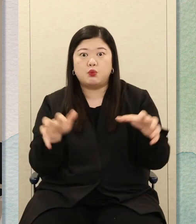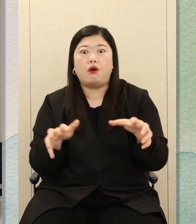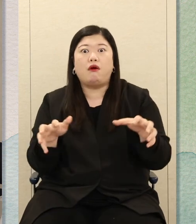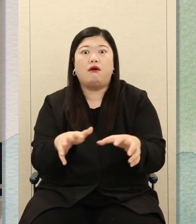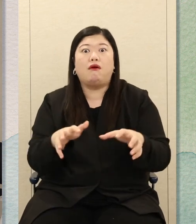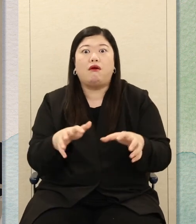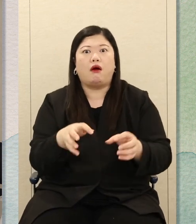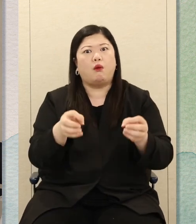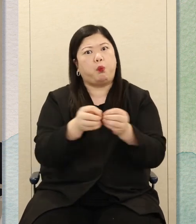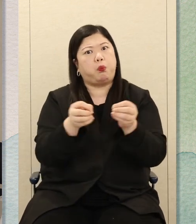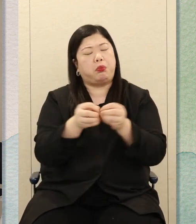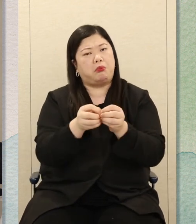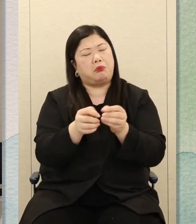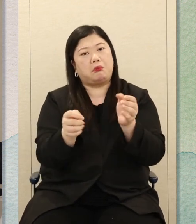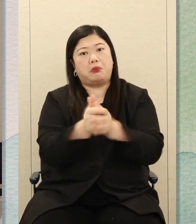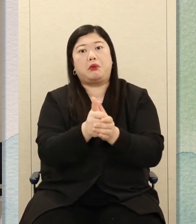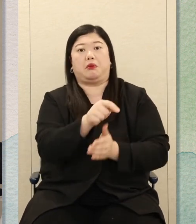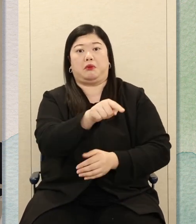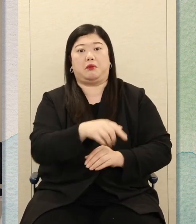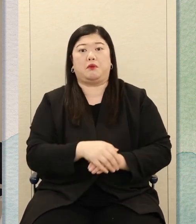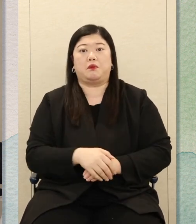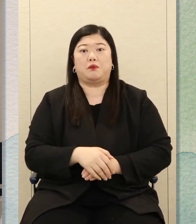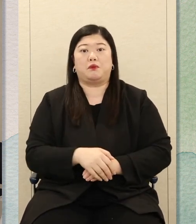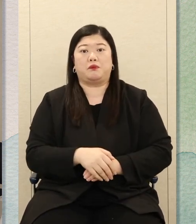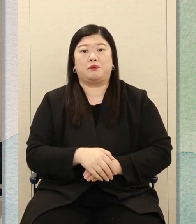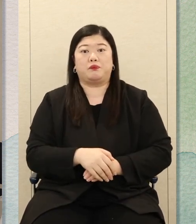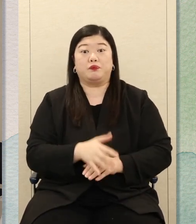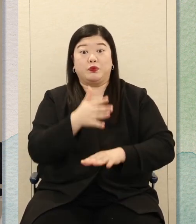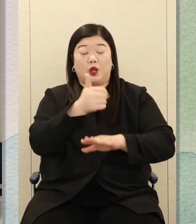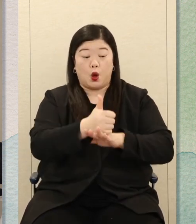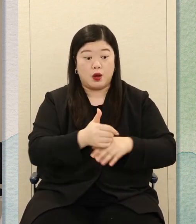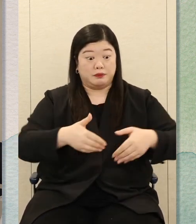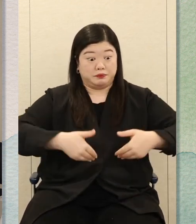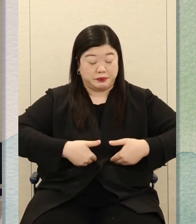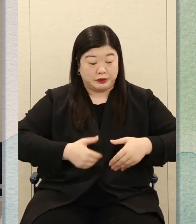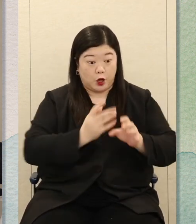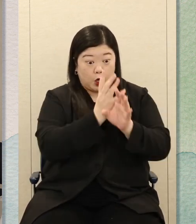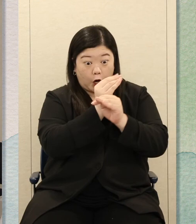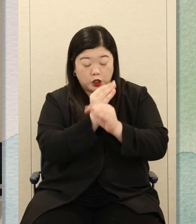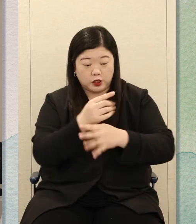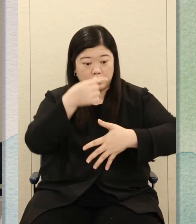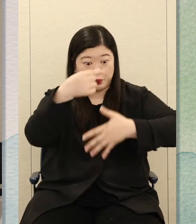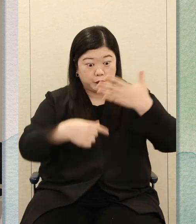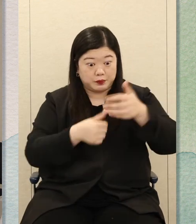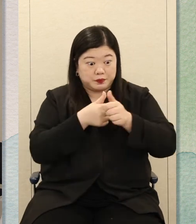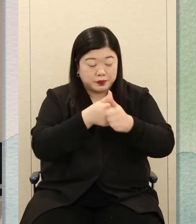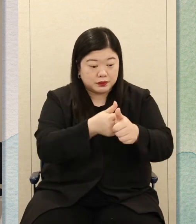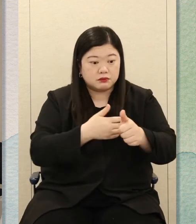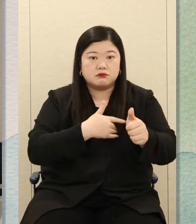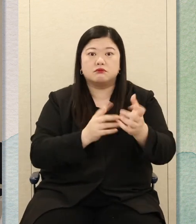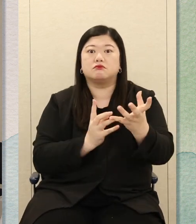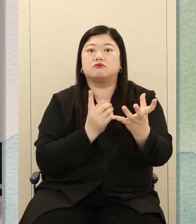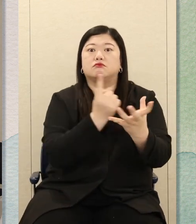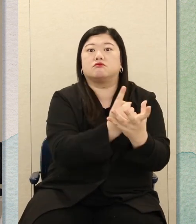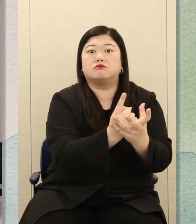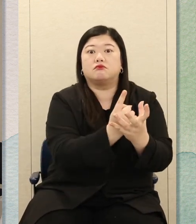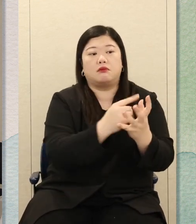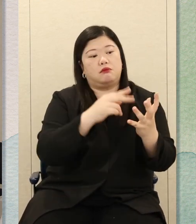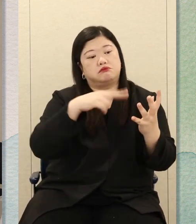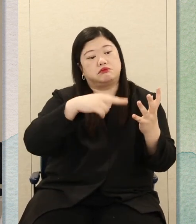거죠. 이렇게 노마드 방식으로 그때그때 필요한 독서 모임에 내가 필요한 만큼 다니다가